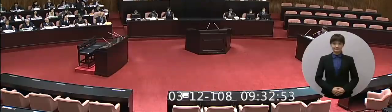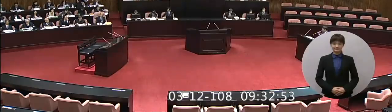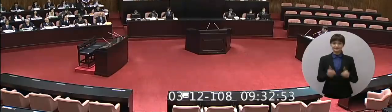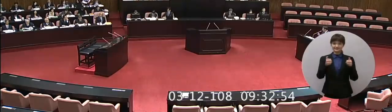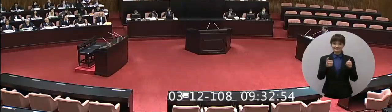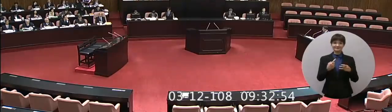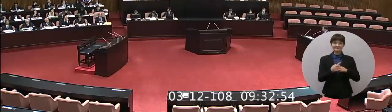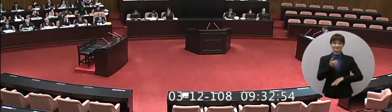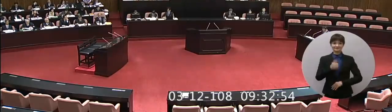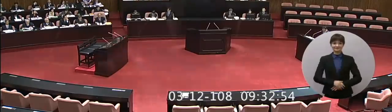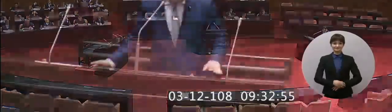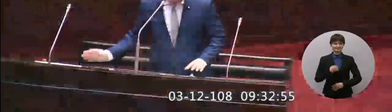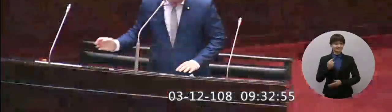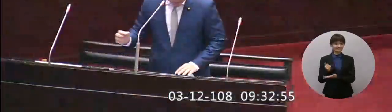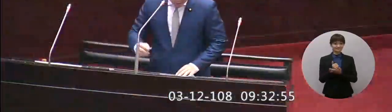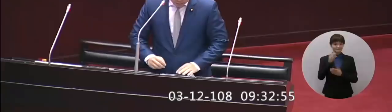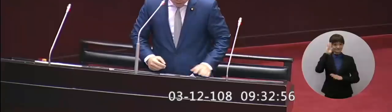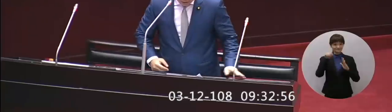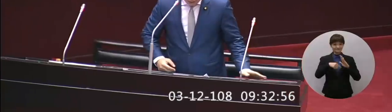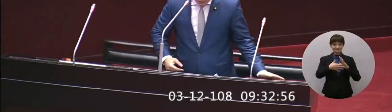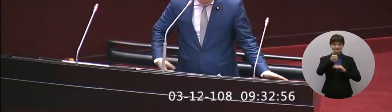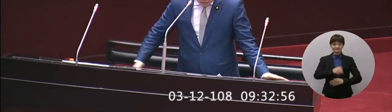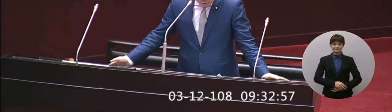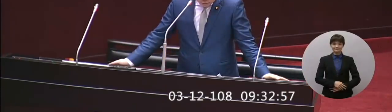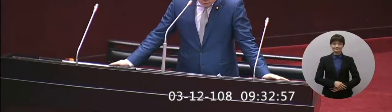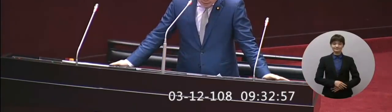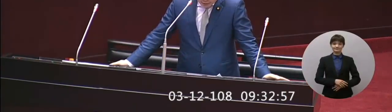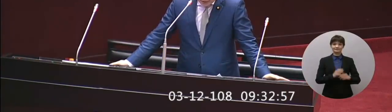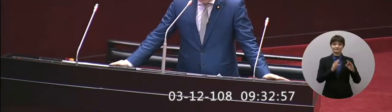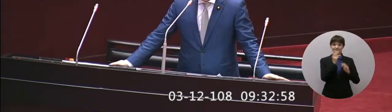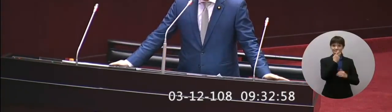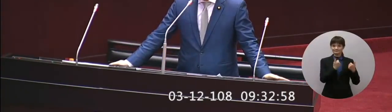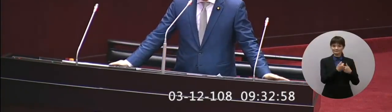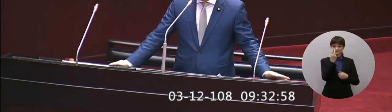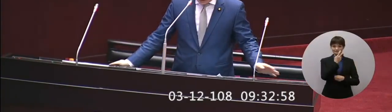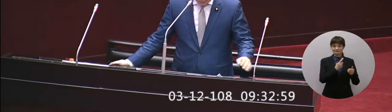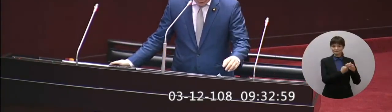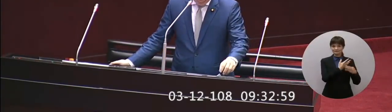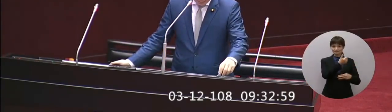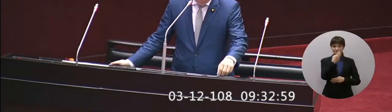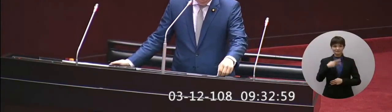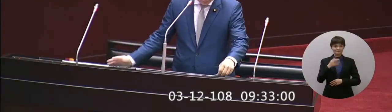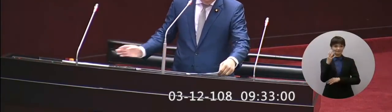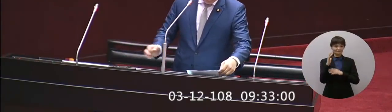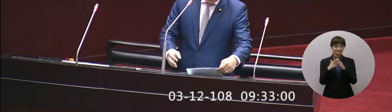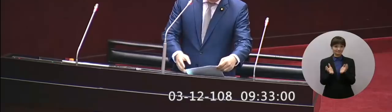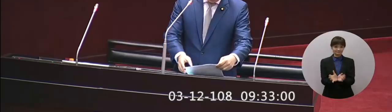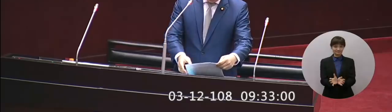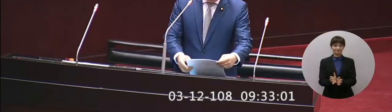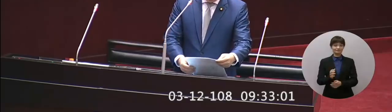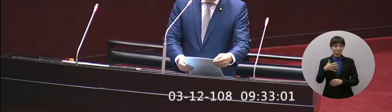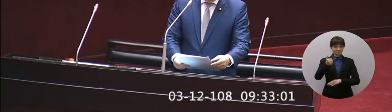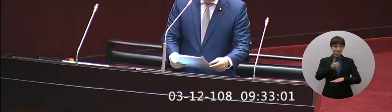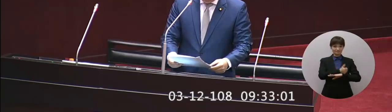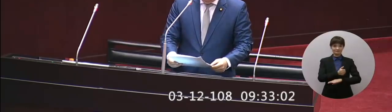好，谢谢主席。我们邀请苏院长，还有金管会顾主委，还有财政部苏部长上台备询。 请苏院